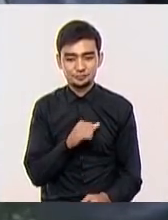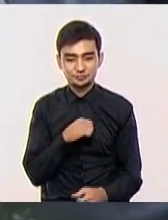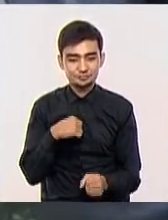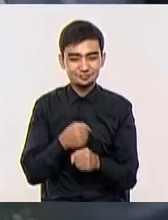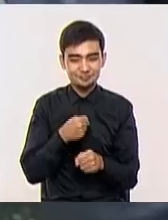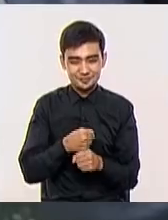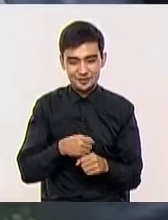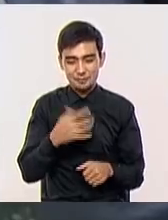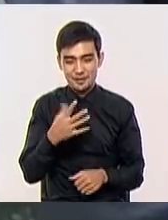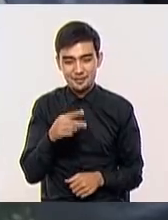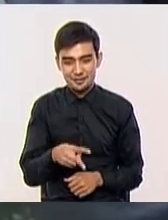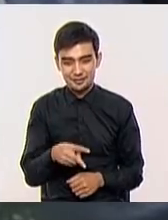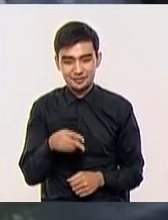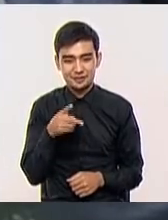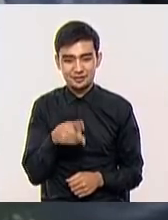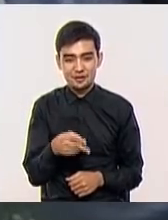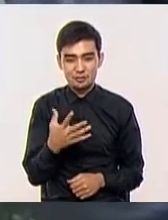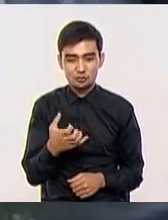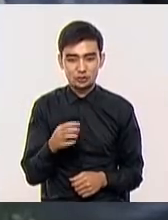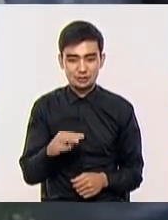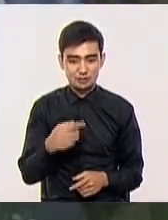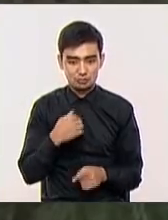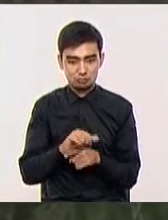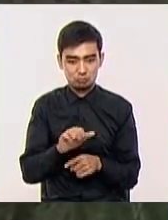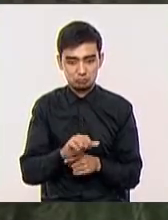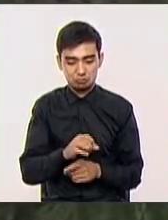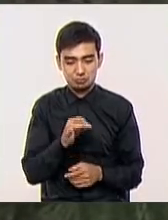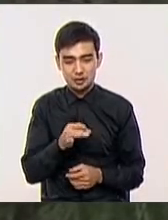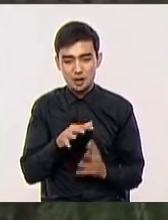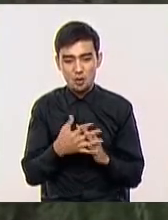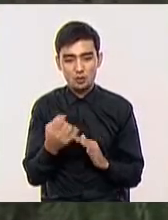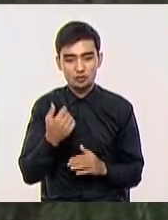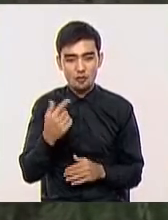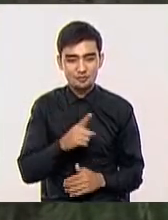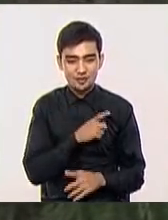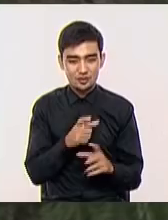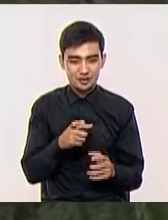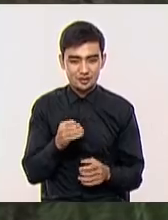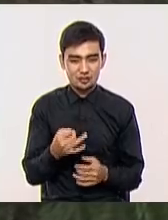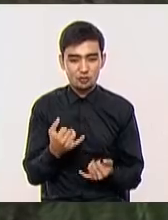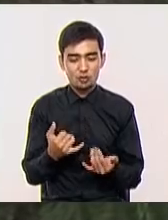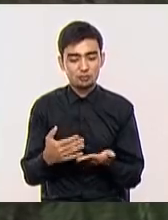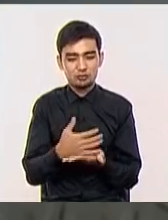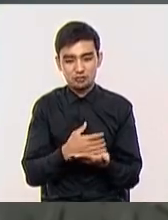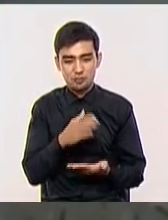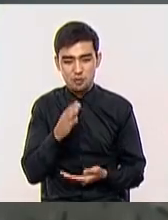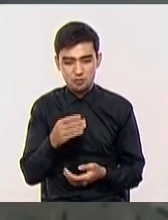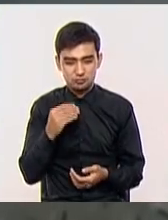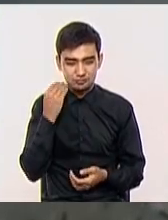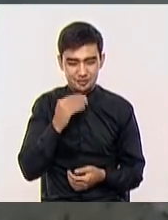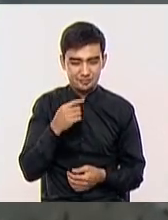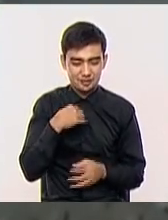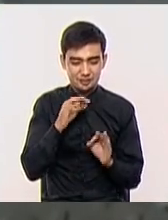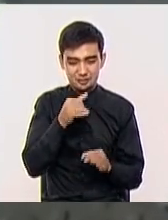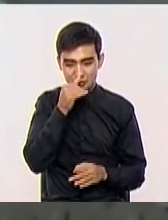5 литрлік өнімді нарыққа 2500 теңгеден шығарып жатқандарын айтады. Ал ауыл шаруашылық мамандары биыл өнім мол болады деп айта алмаймыз деп отыр. Себебі